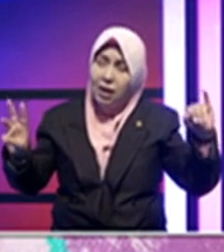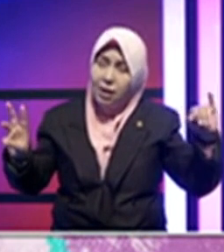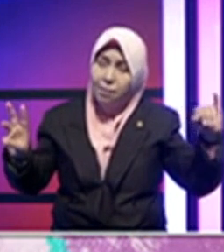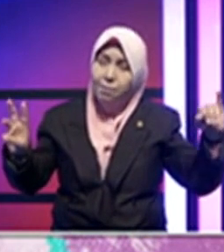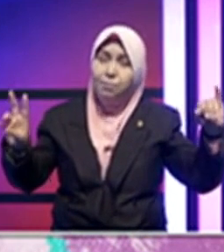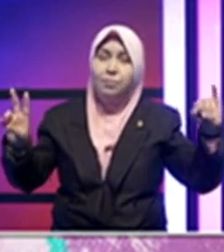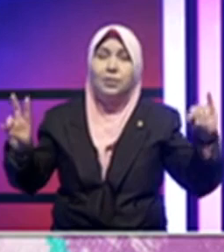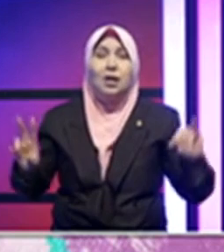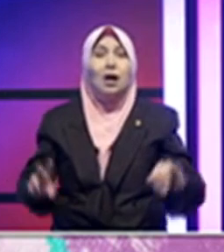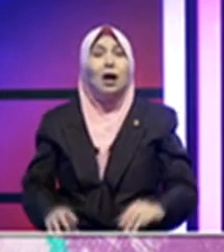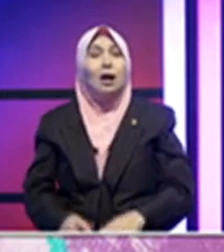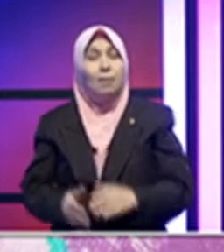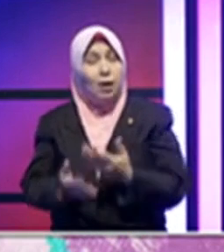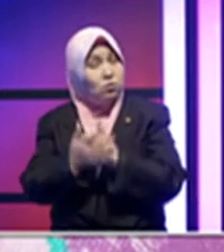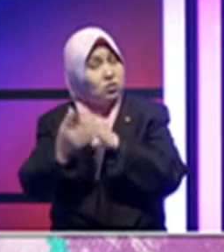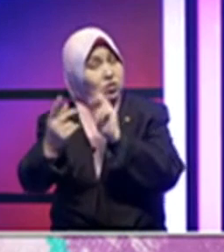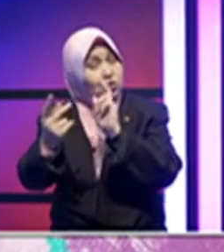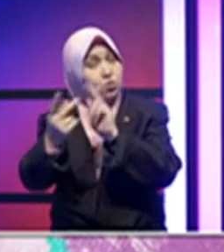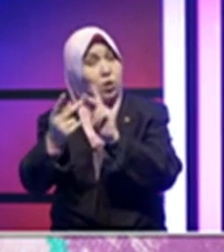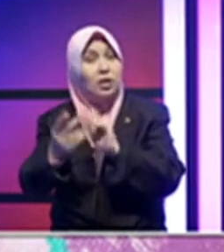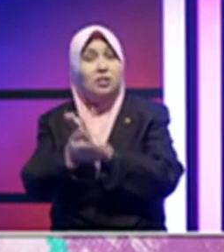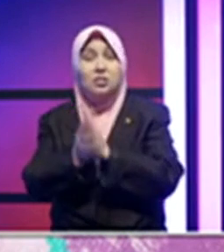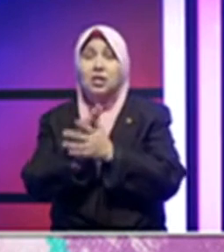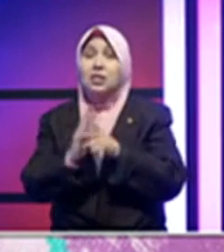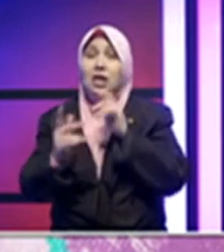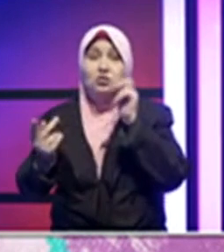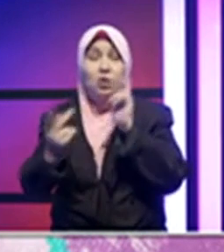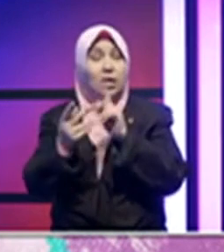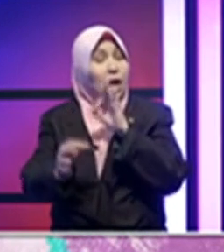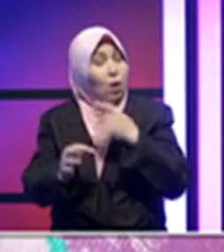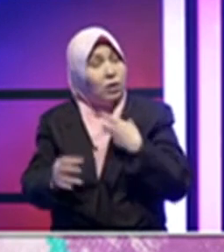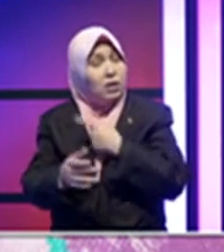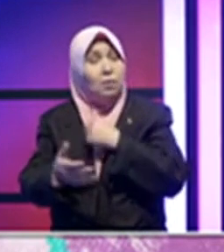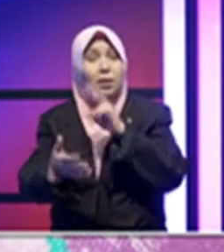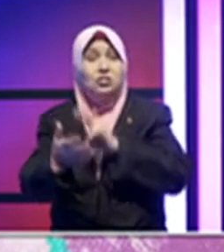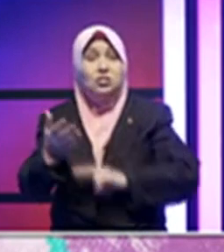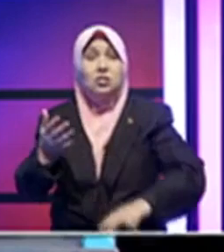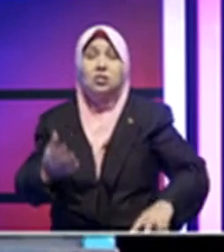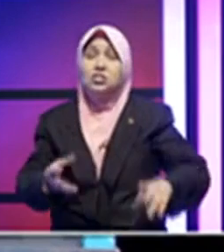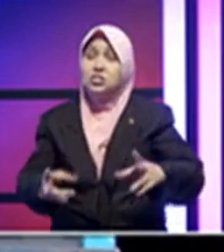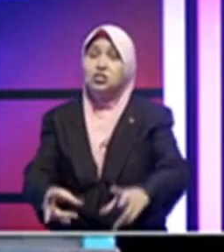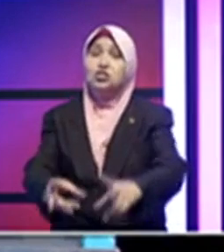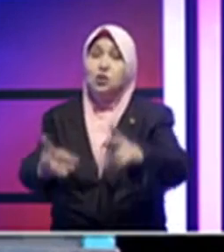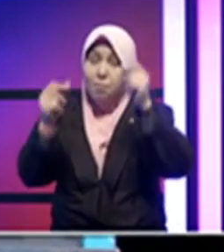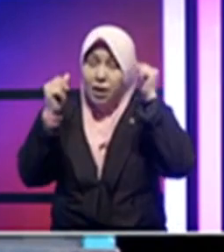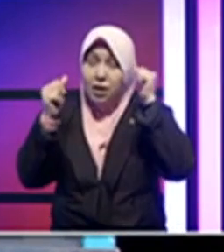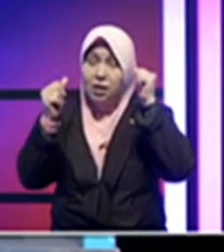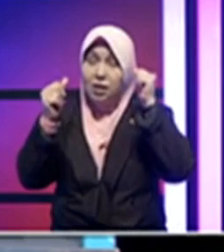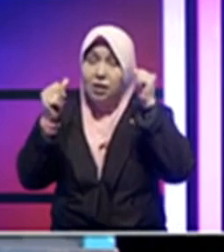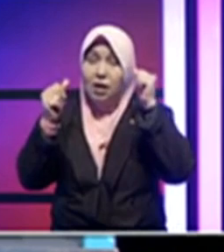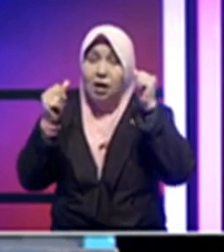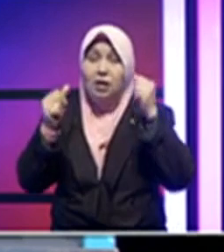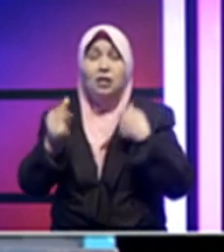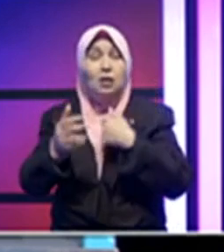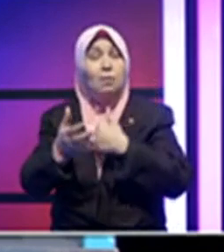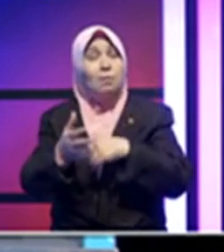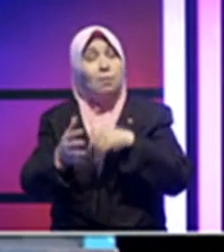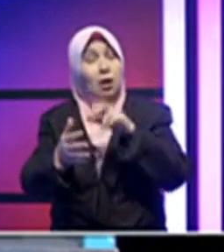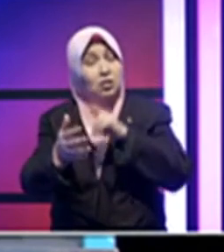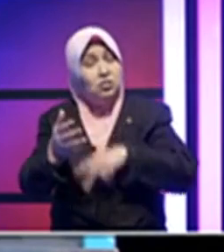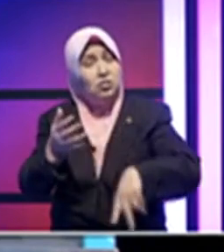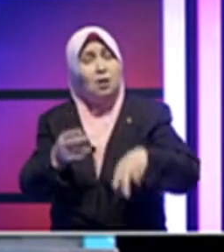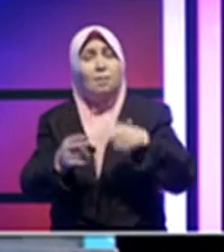Hamim. Baru sesuai. Jadi tak sesuai kalau kita baca cepat, tiba-tiba mak dia panjang, ataupun kita baca lambat, mak dia